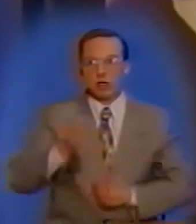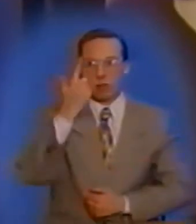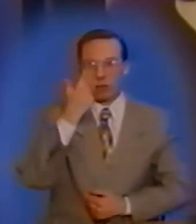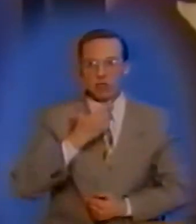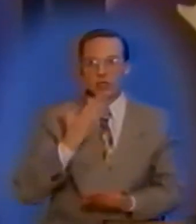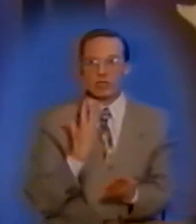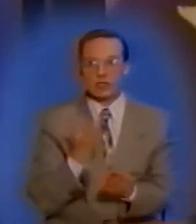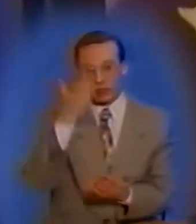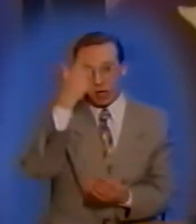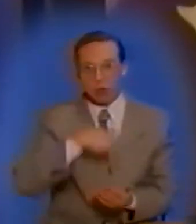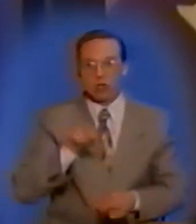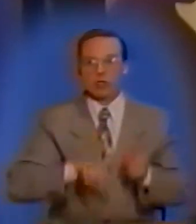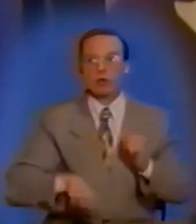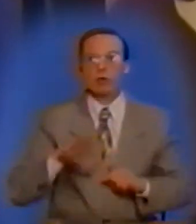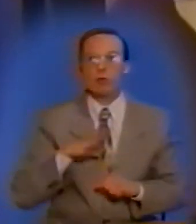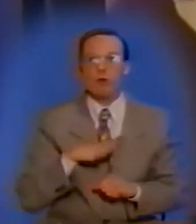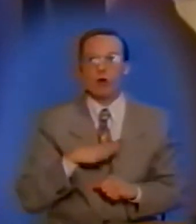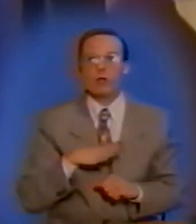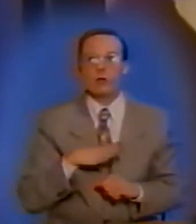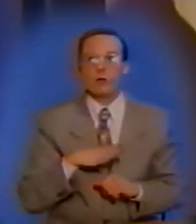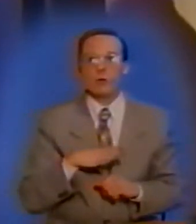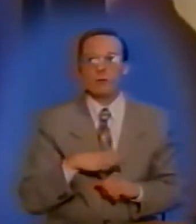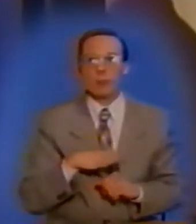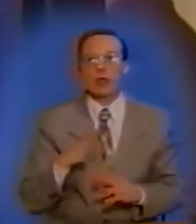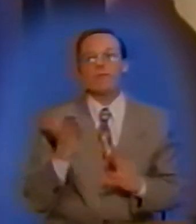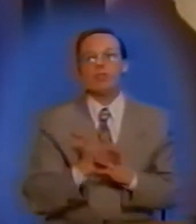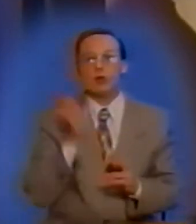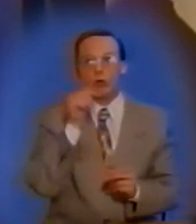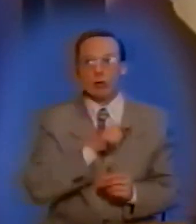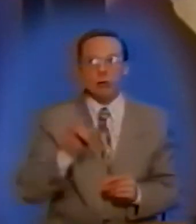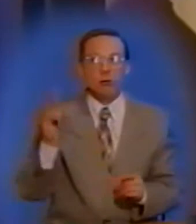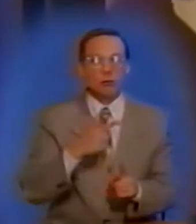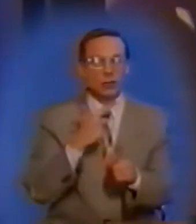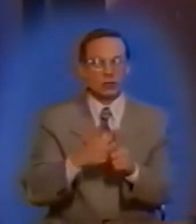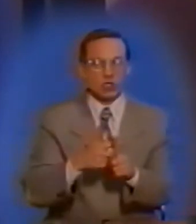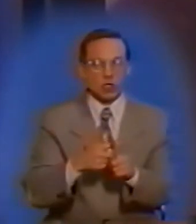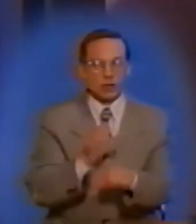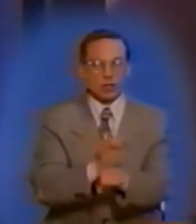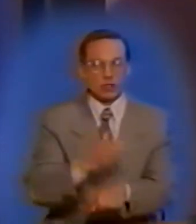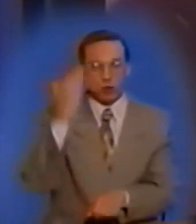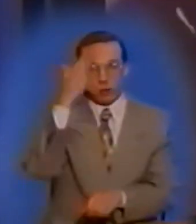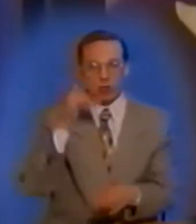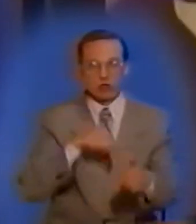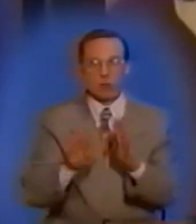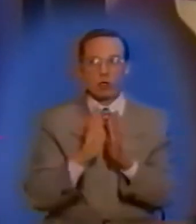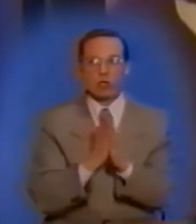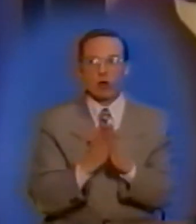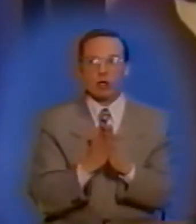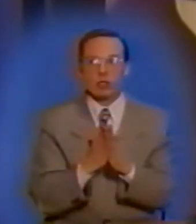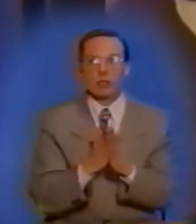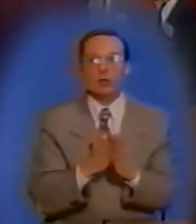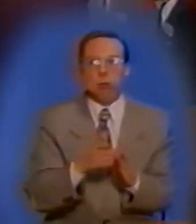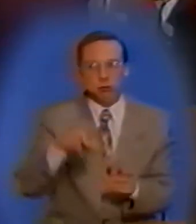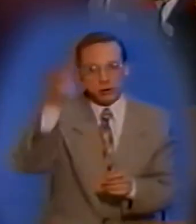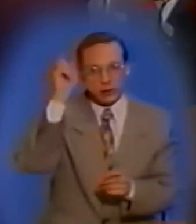savo. Jeigu buvo, sakykime, viduramžiais, bažnyčia laikėsi nuomonės pagal išėjimo knygą, kad atseit saulė sukasi